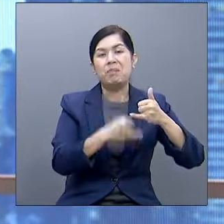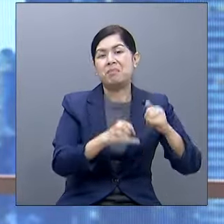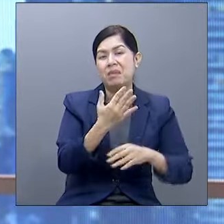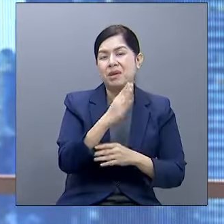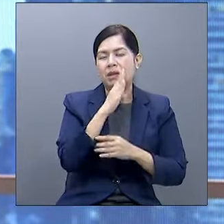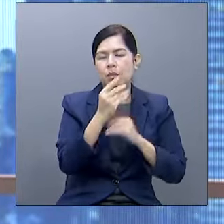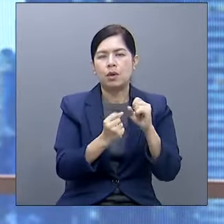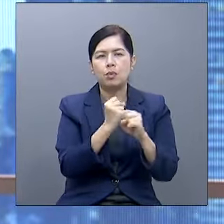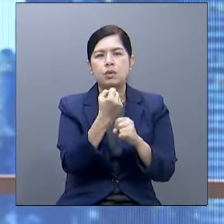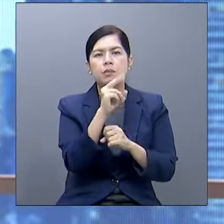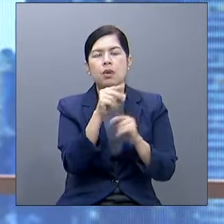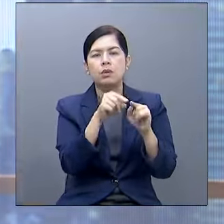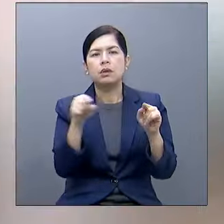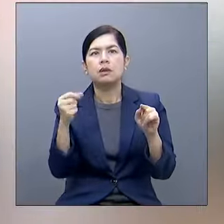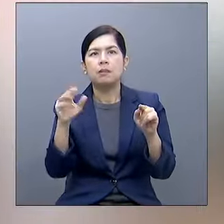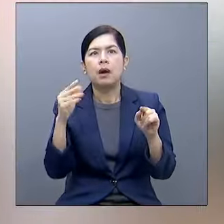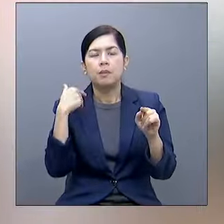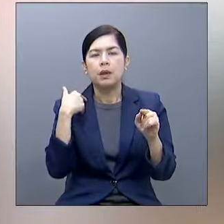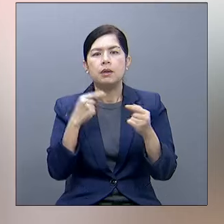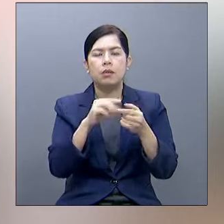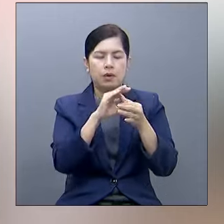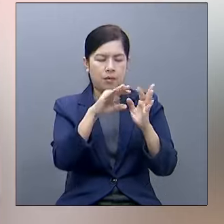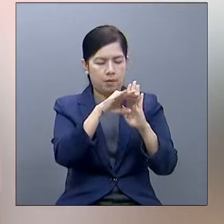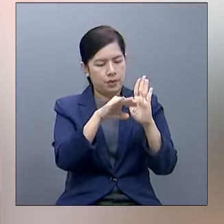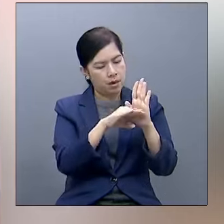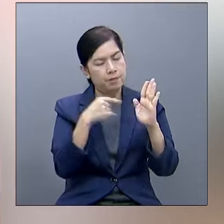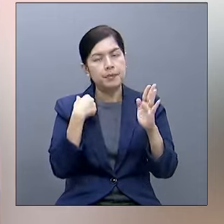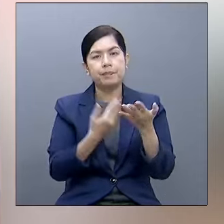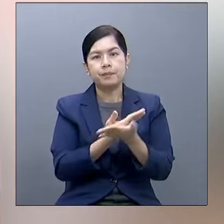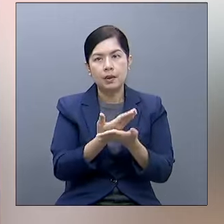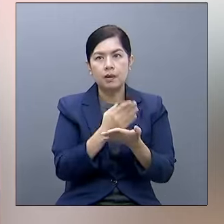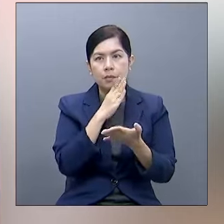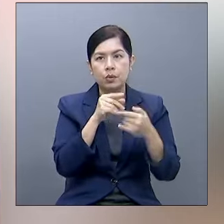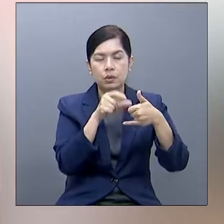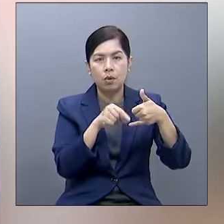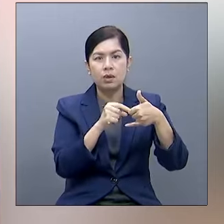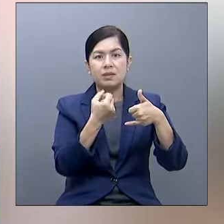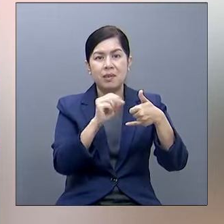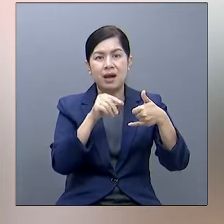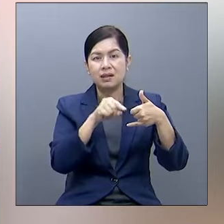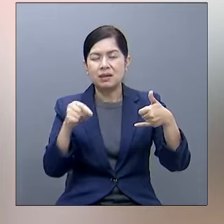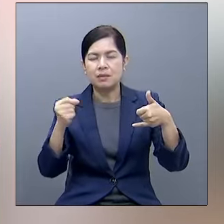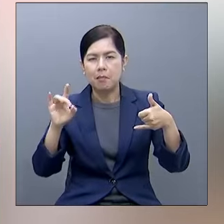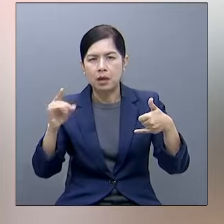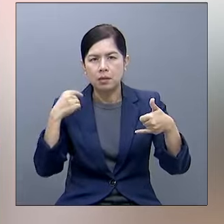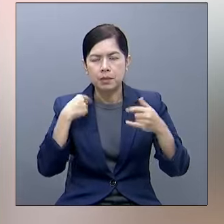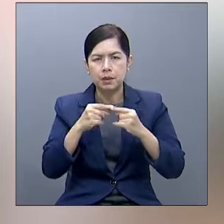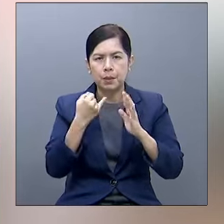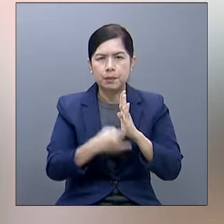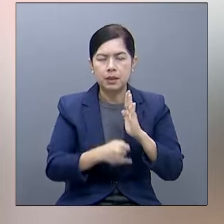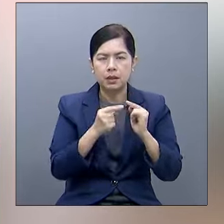15ศาลอาจจะมีในเรื่องของกระบวนการที่สถานพินิจอะไรเงี้ย15ถึง18ก็ศาลอาจจะพิจารณาได้ว่าเอ้ยจะเอาโทษตามส่วน